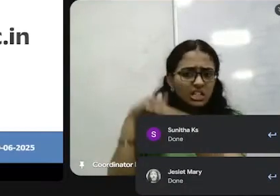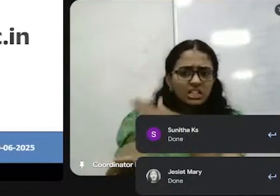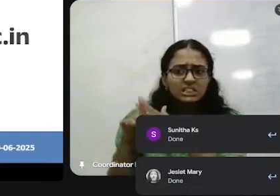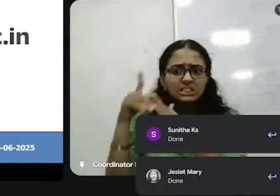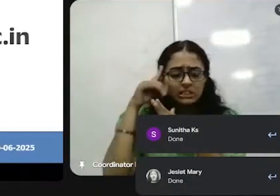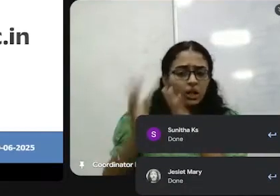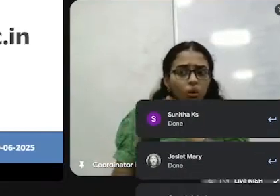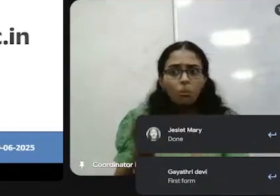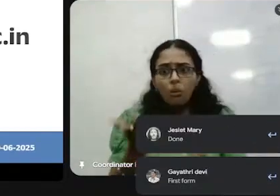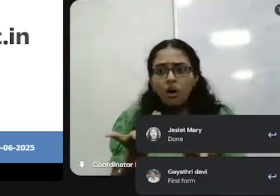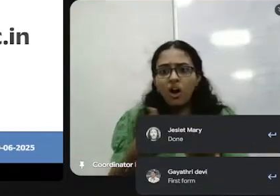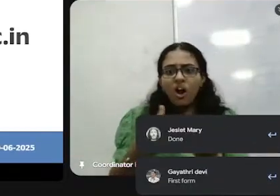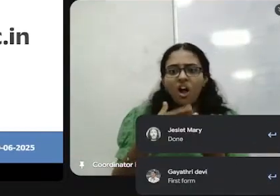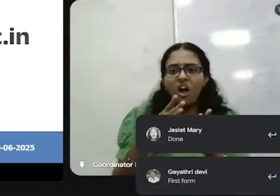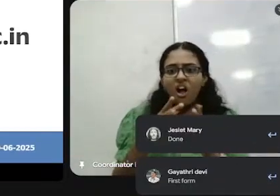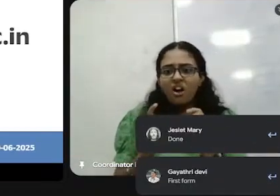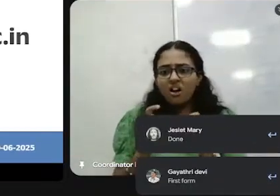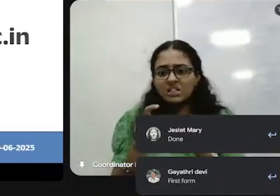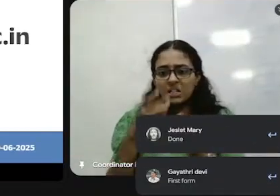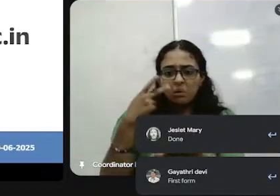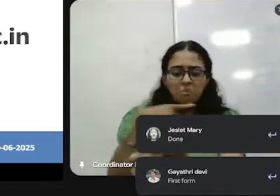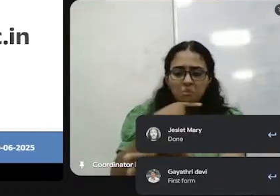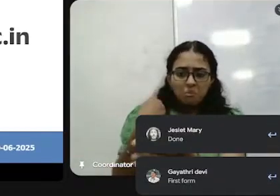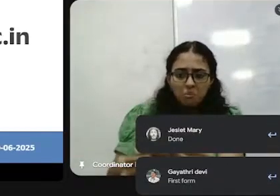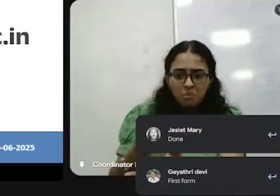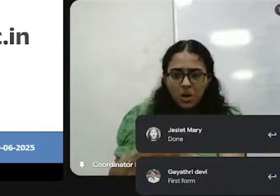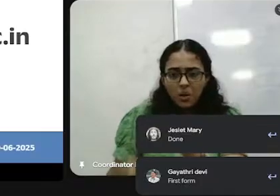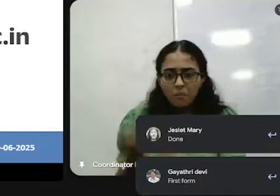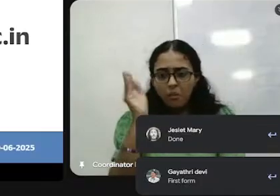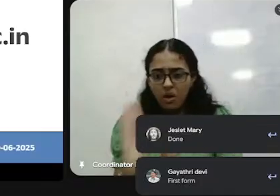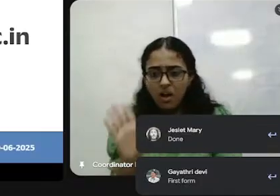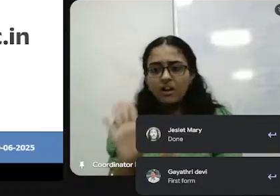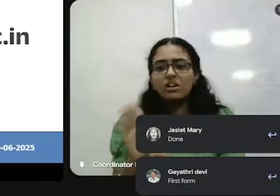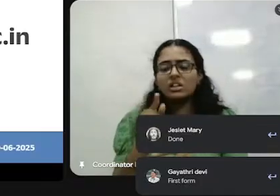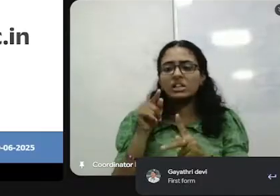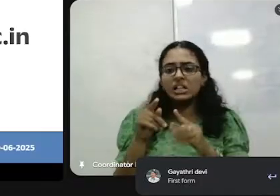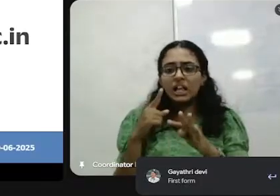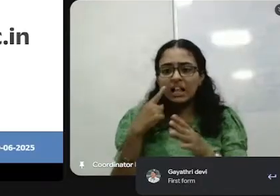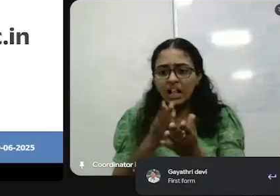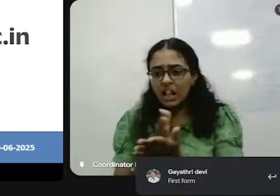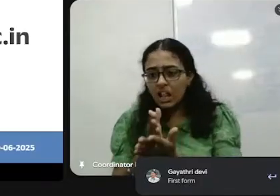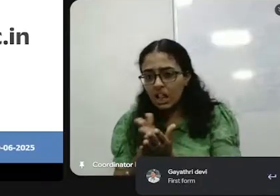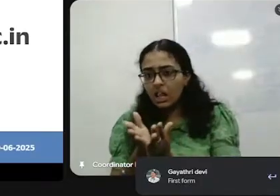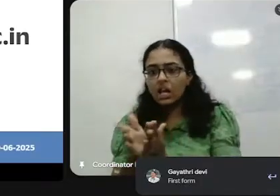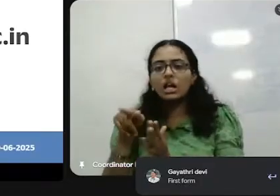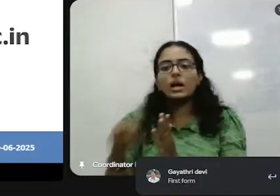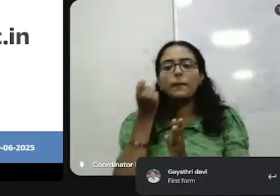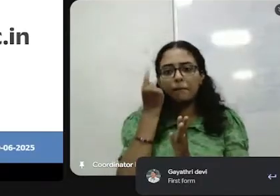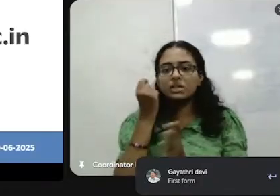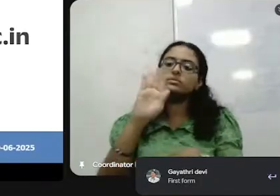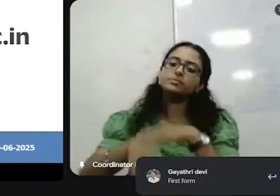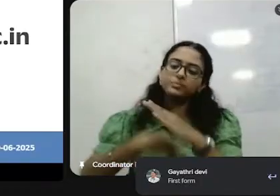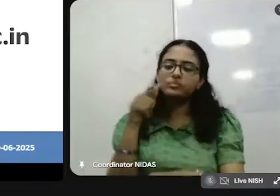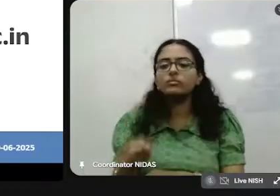സിവിയർ ആണ്, ഇനി ബ്ലീഡിംഗ് ആണോ, നേരത്തെ പറഞ്ഞ പോലെ ടൈപ്സ്, ഏത് ടൈപ്സ് ആണ്, അതിനെയൊക്കെ ബേസ് ചെയ്തിട്ടാണ് റിക്കവറി